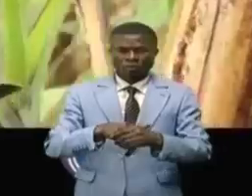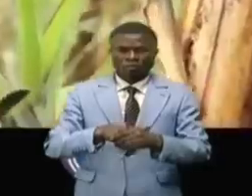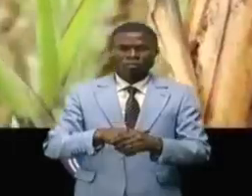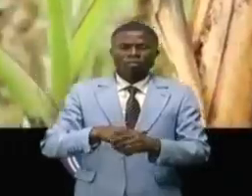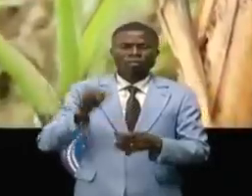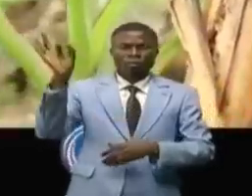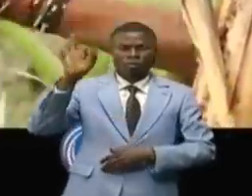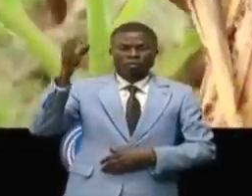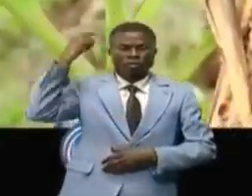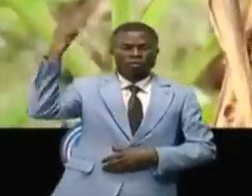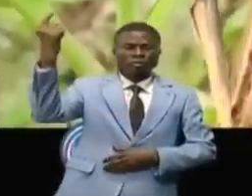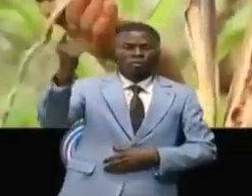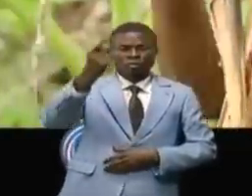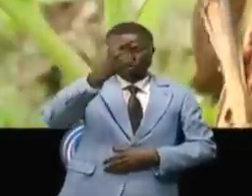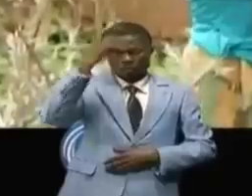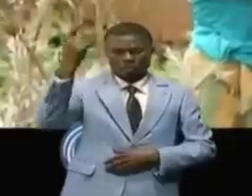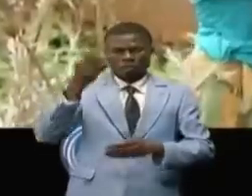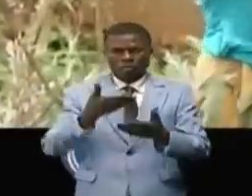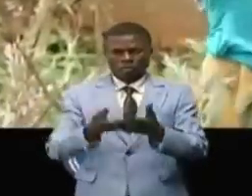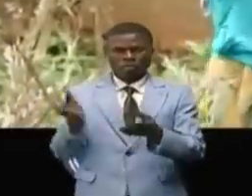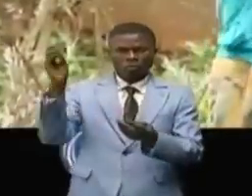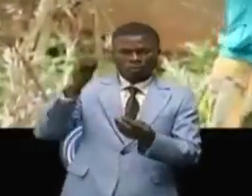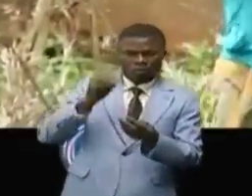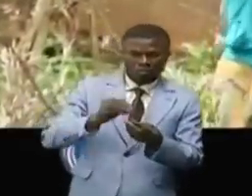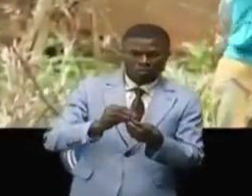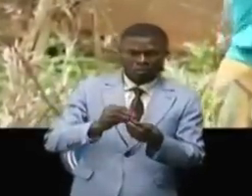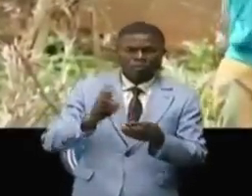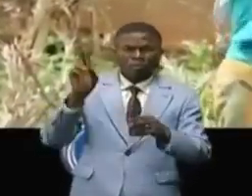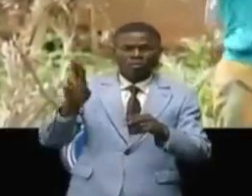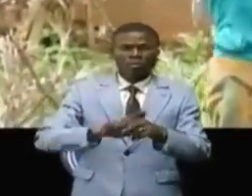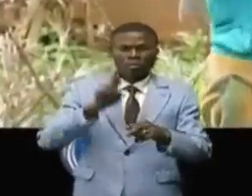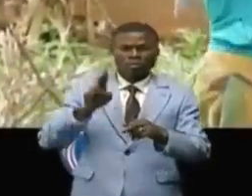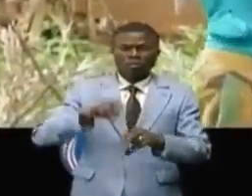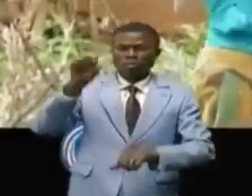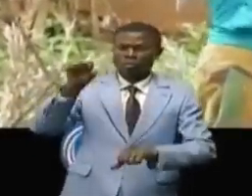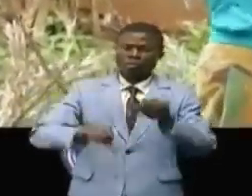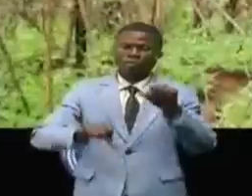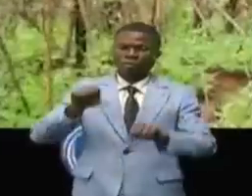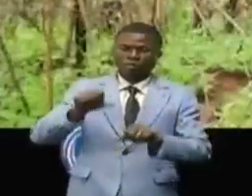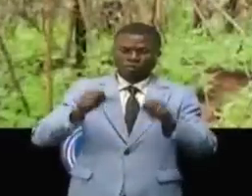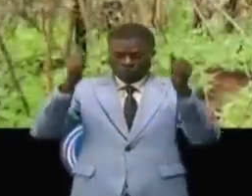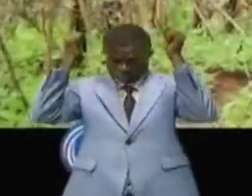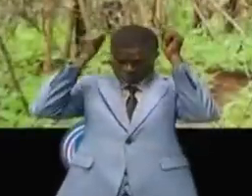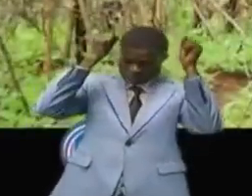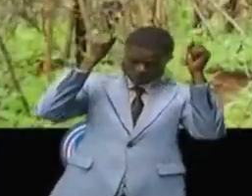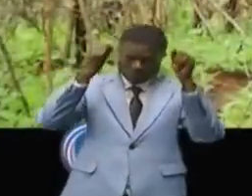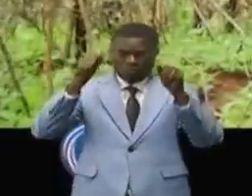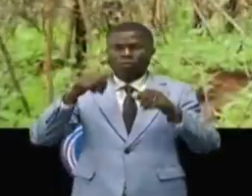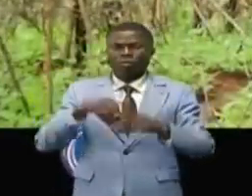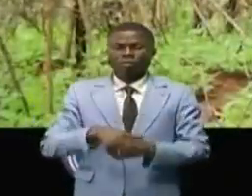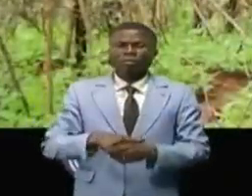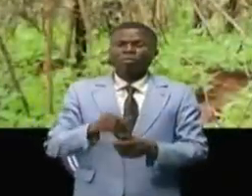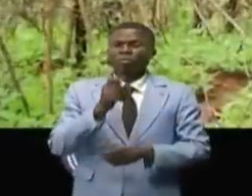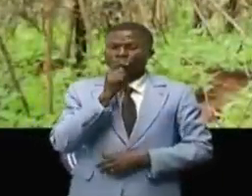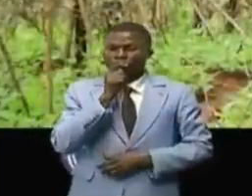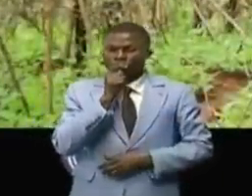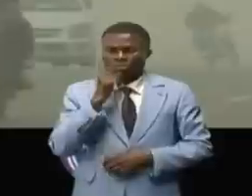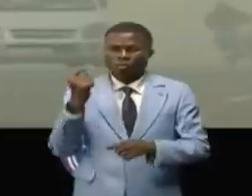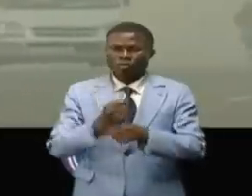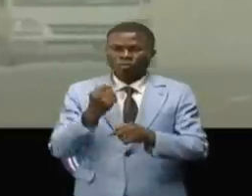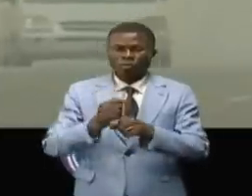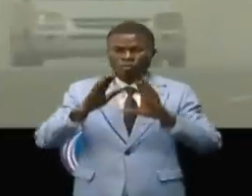à ces tables sans bruit il faut ajouter l'utilisation abusive du bois dans la cuisson et autres travaux